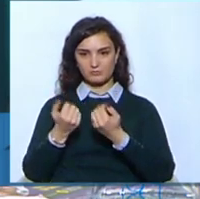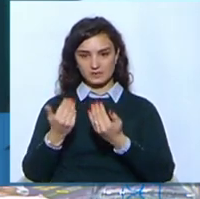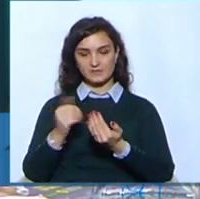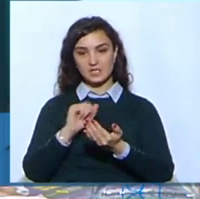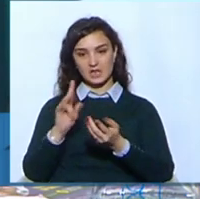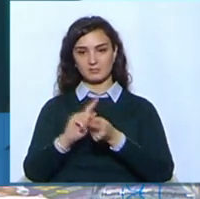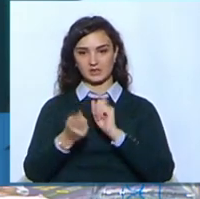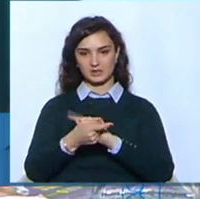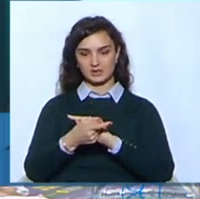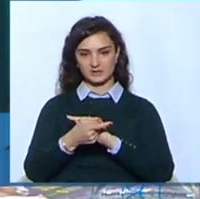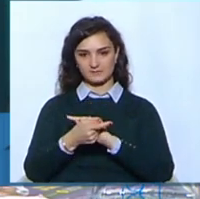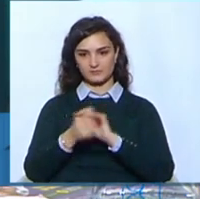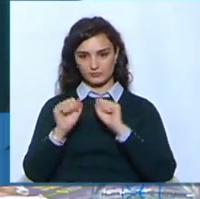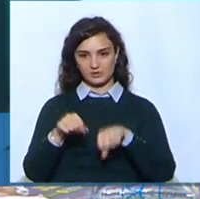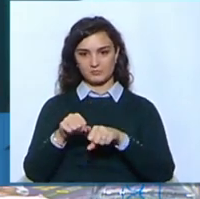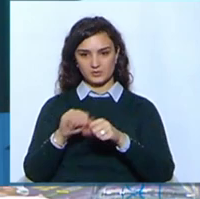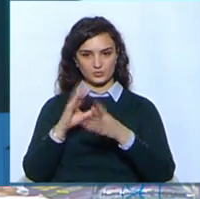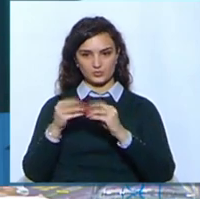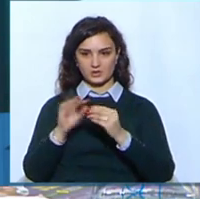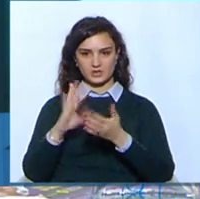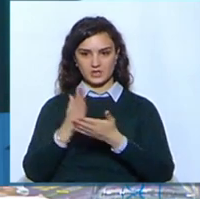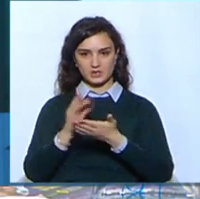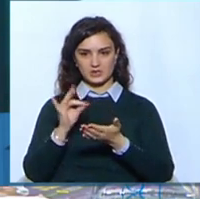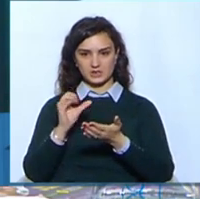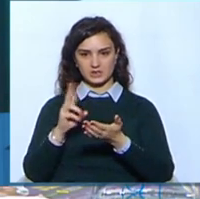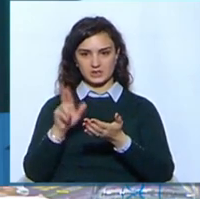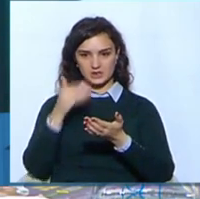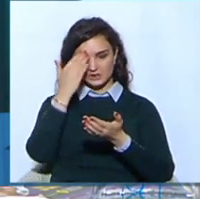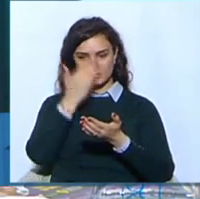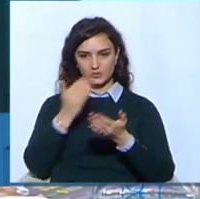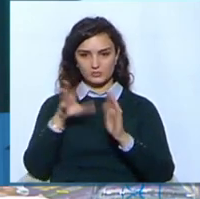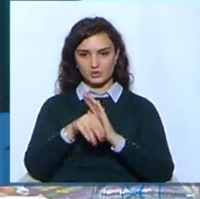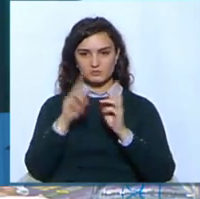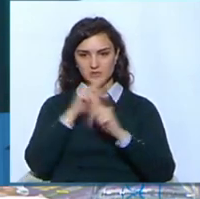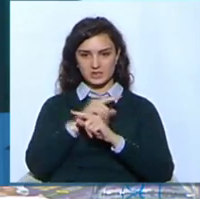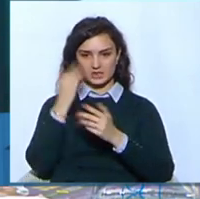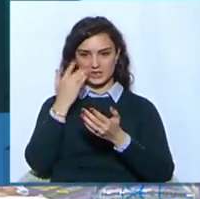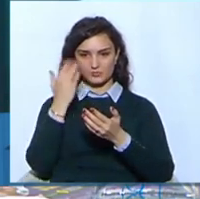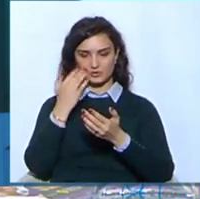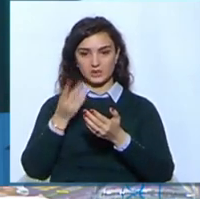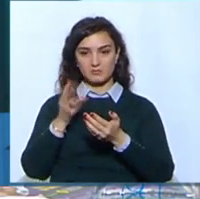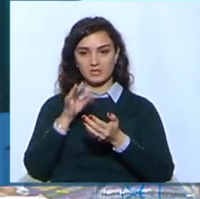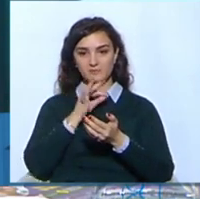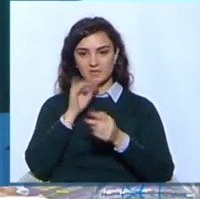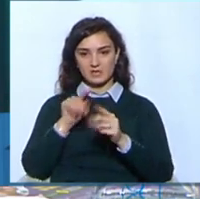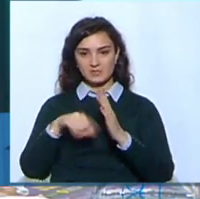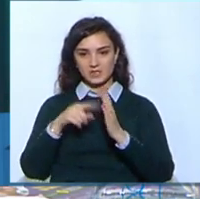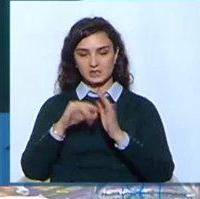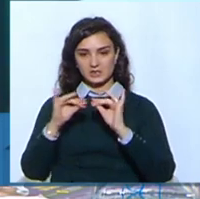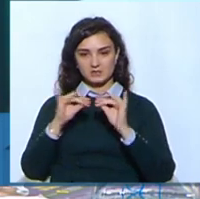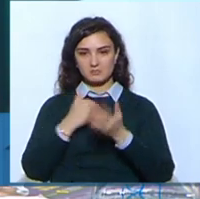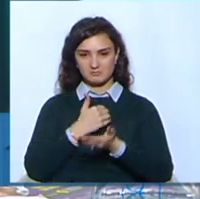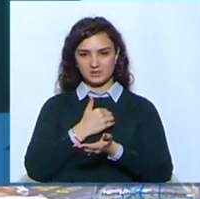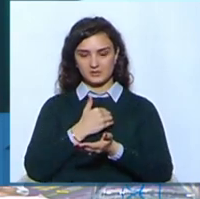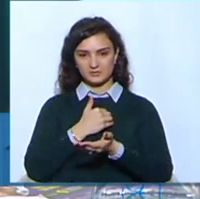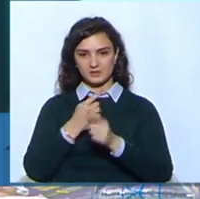ან პირიქით გავაქარწყლოთ, შეიძლება სულაც არ არის ეს რისკი და საზოგადოებაში მცდარია წარმოადგენა. მაგრამ ვიდრე ამ საკითხზე ვისაუბრებთ, მე